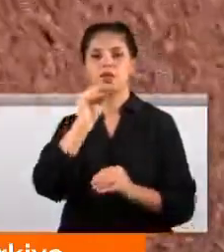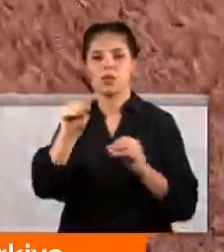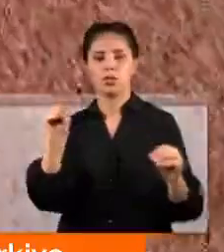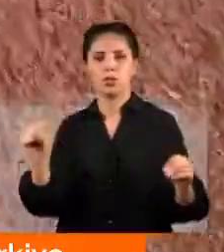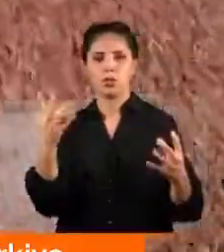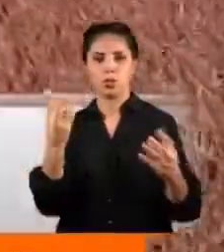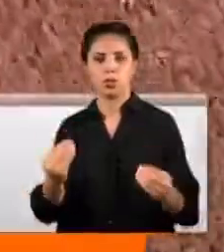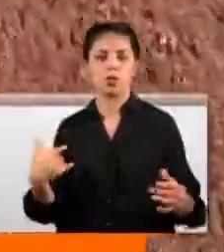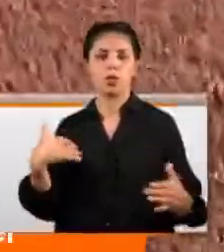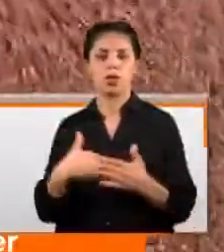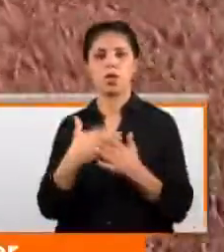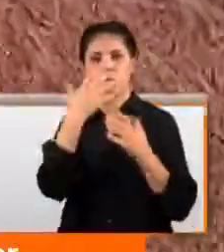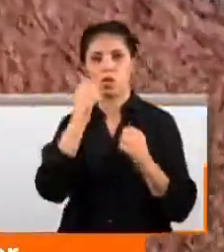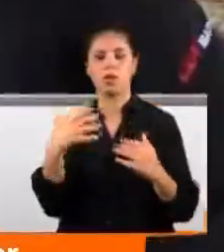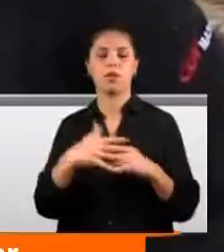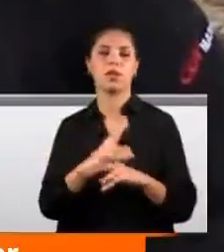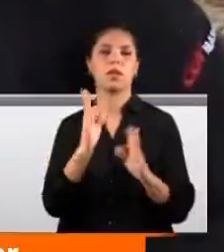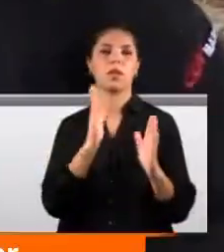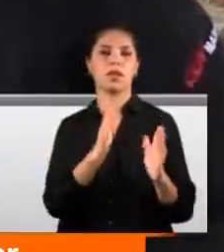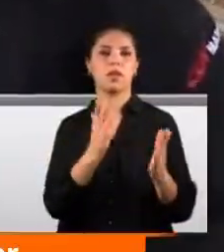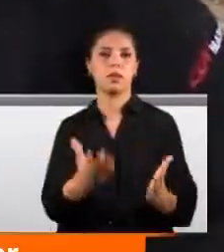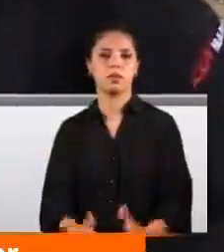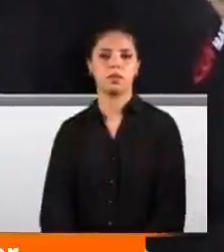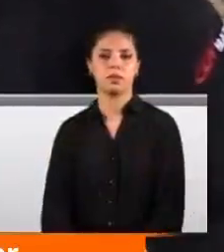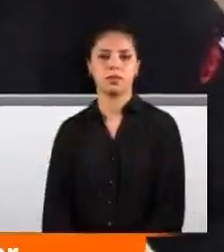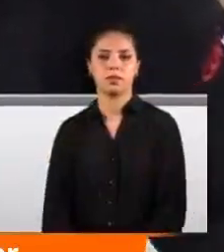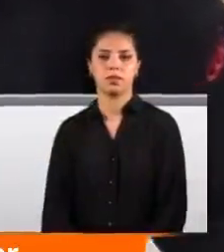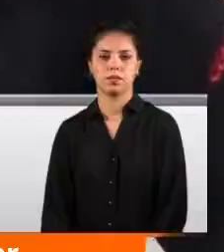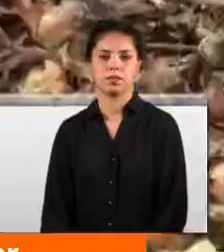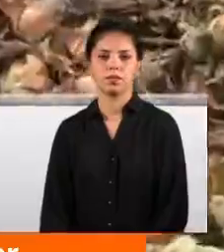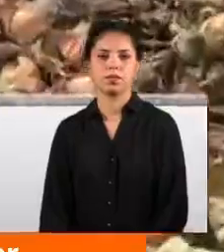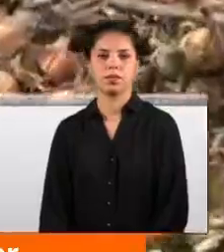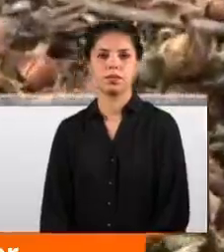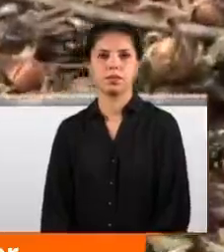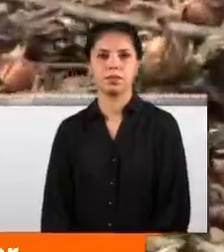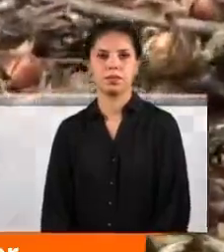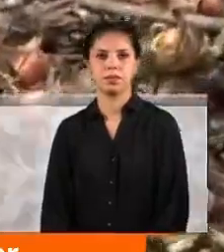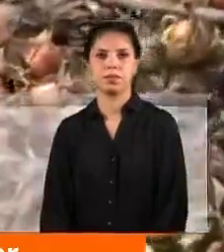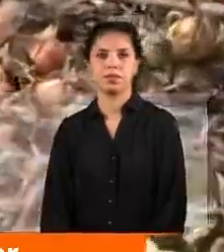kuruyana kadar nöbet gece gündüz sürecek. Gece arabanın içerisine bekliyoruz.